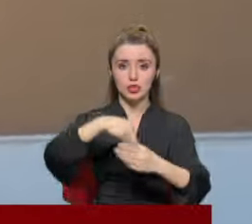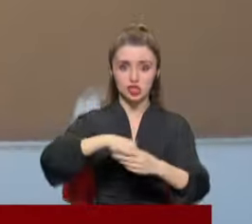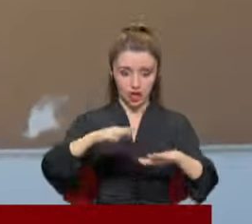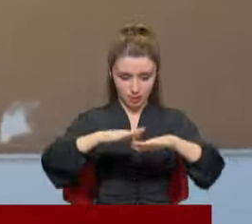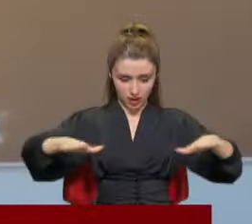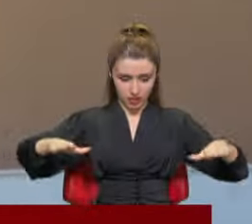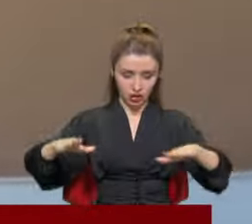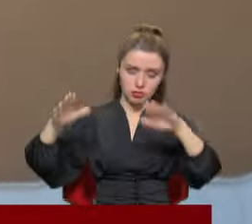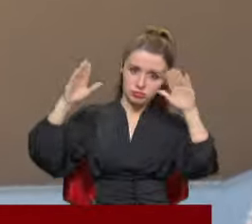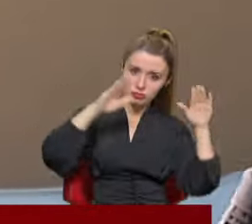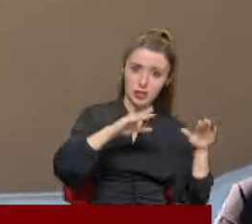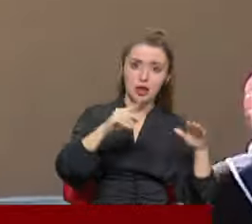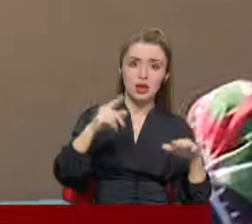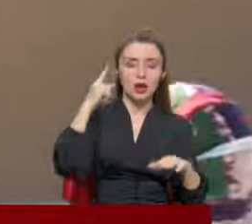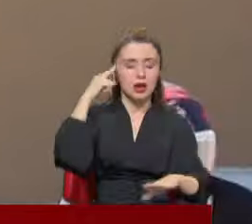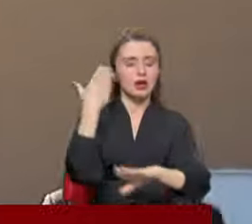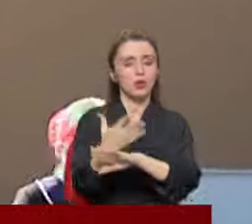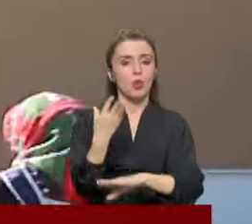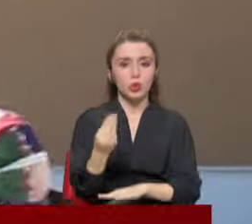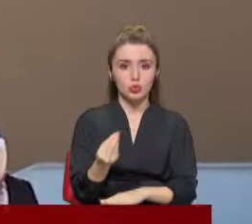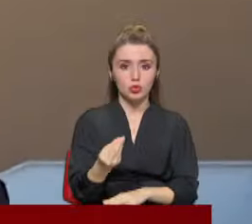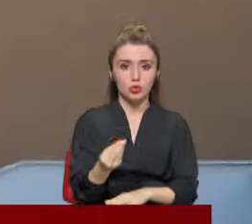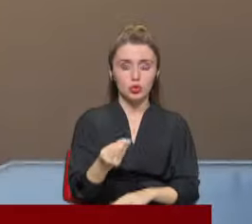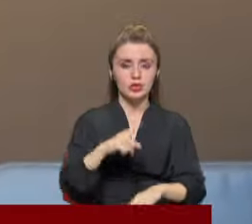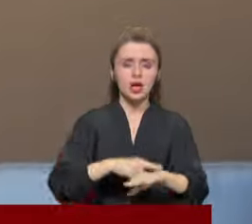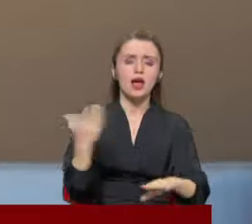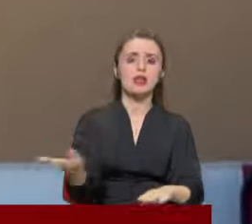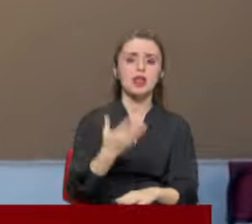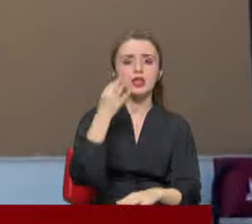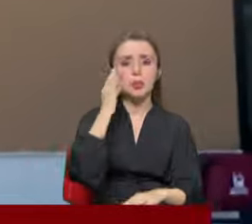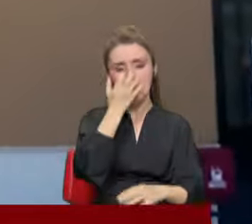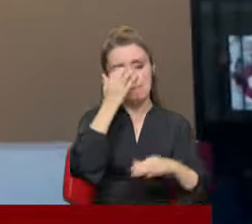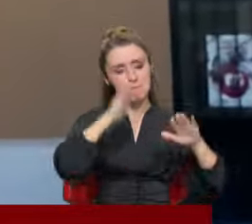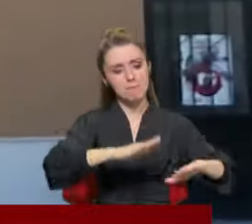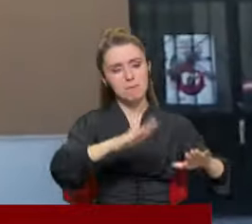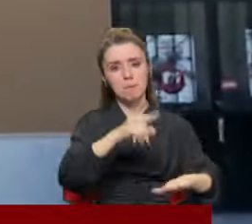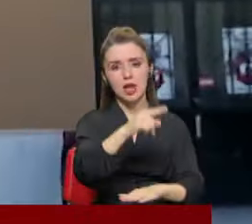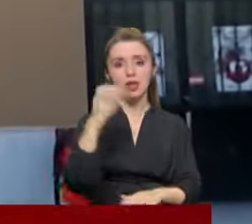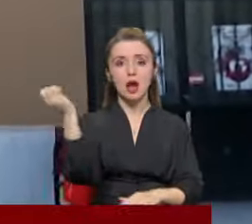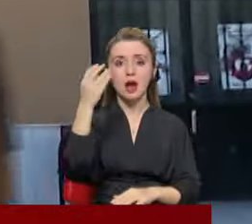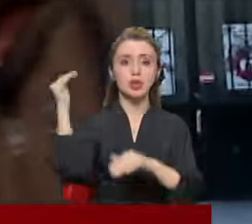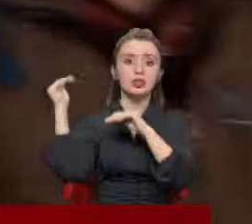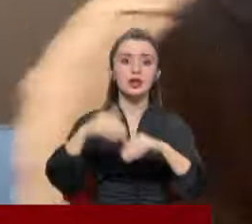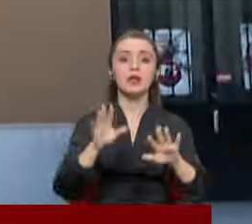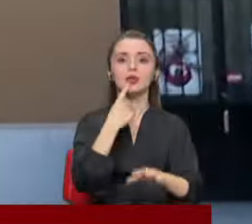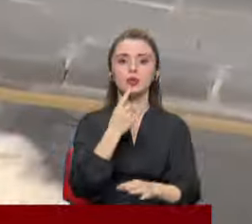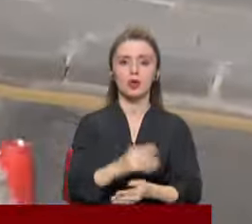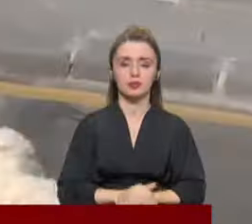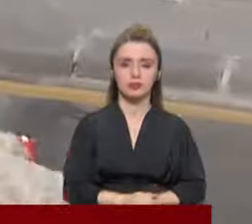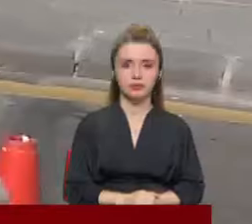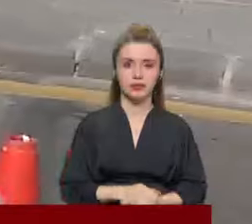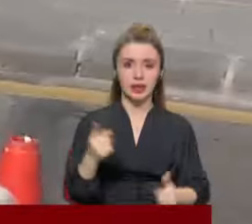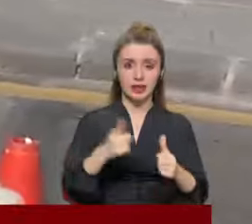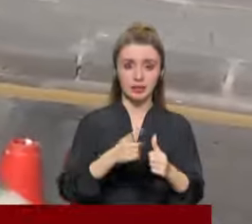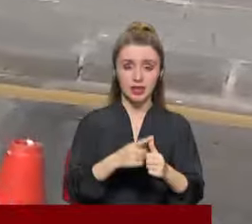masanın üzerine yatırıldığını, birincinin kapalı olduğunu ve saatlerce bu şekilde bekletilerek ambulans çağrılmadığını iddia ediyor.